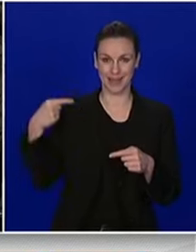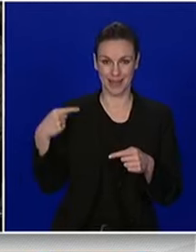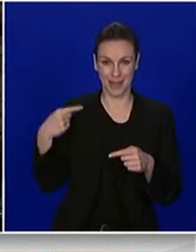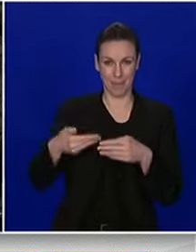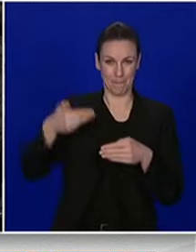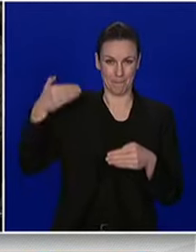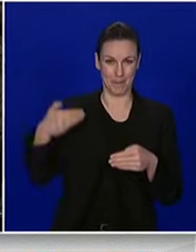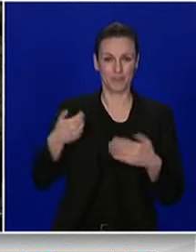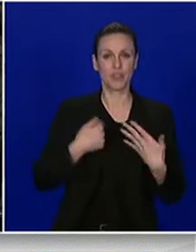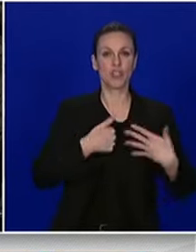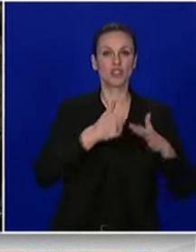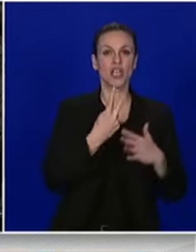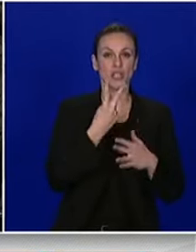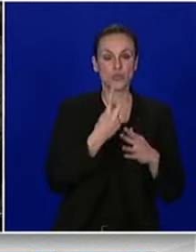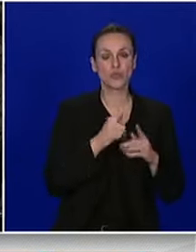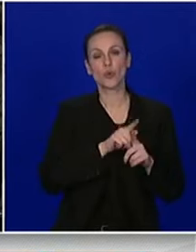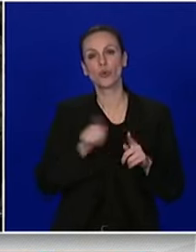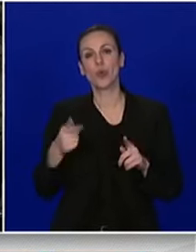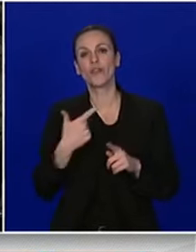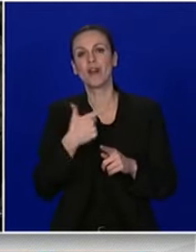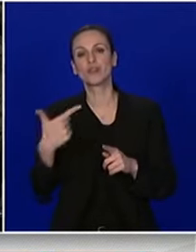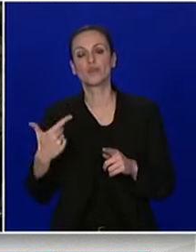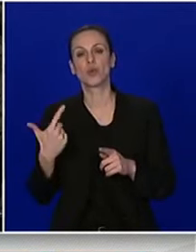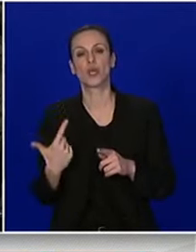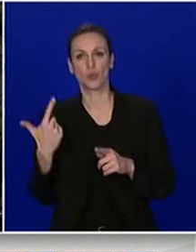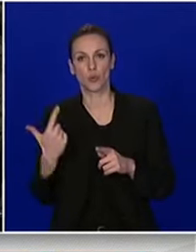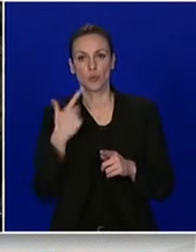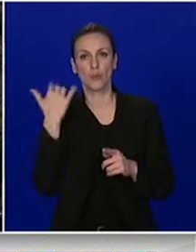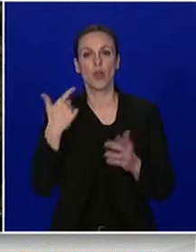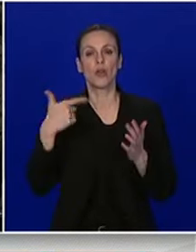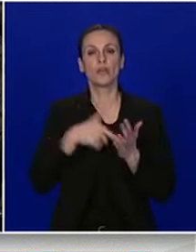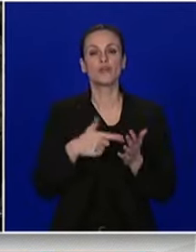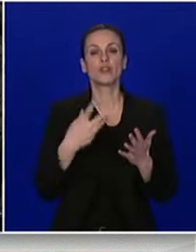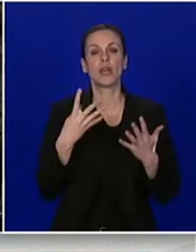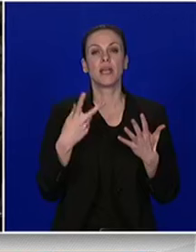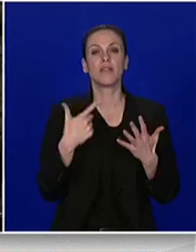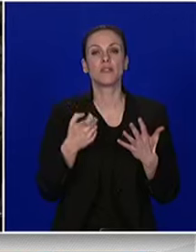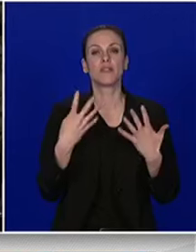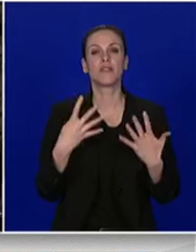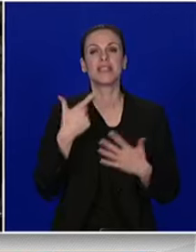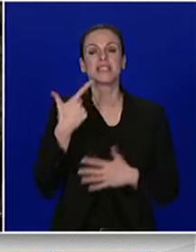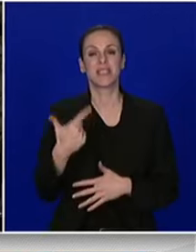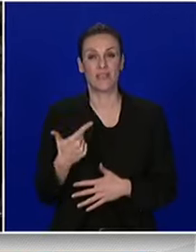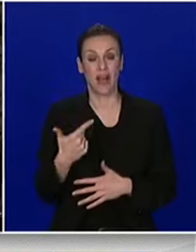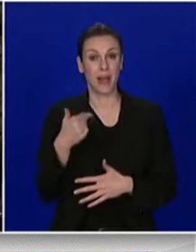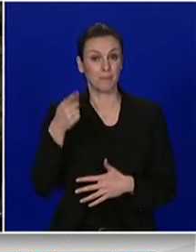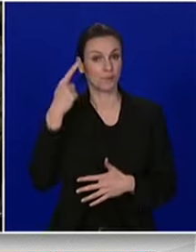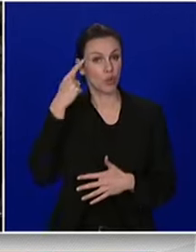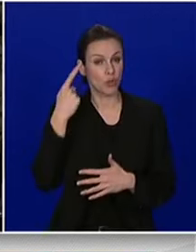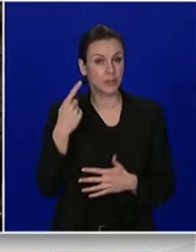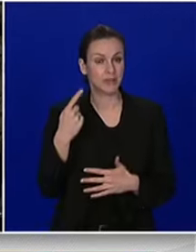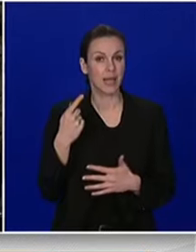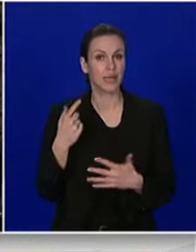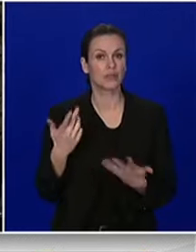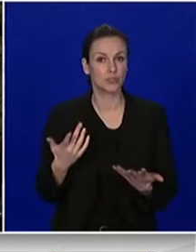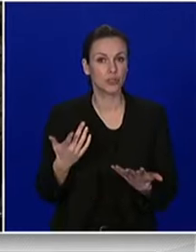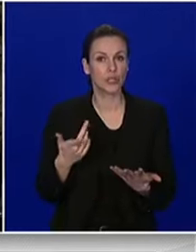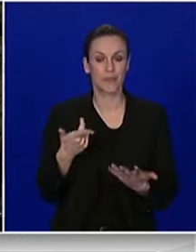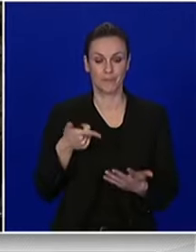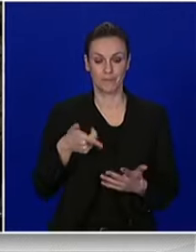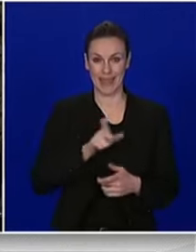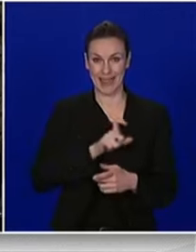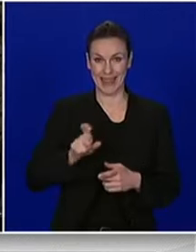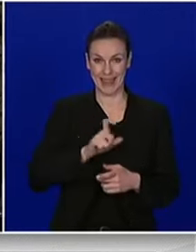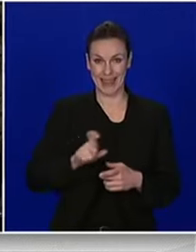ovog tjedna 16.2. do 22.2. bilo 2292, što znači da smo na tjednoj